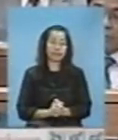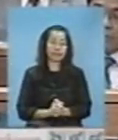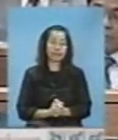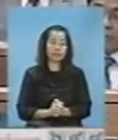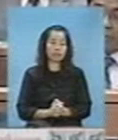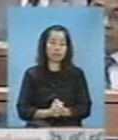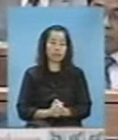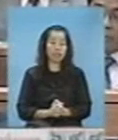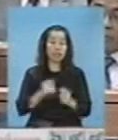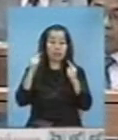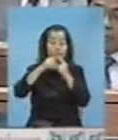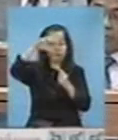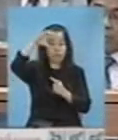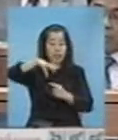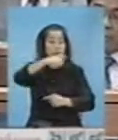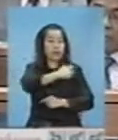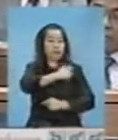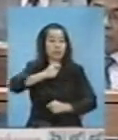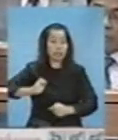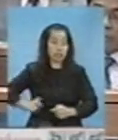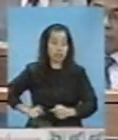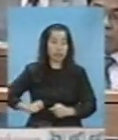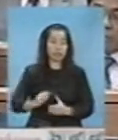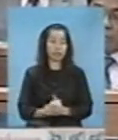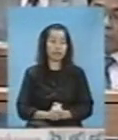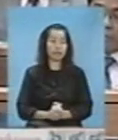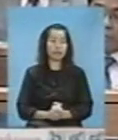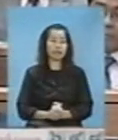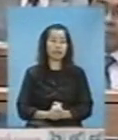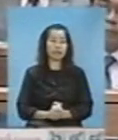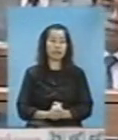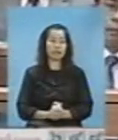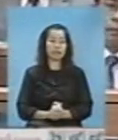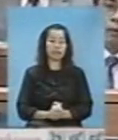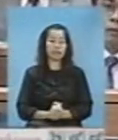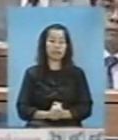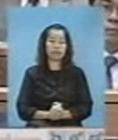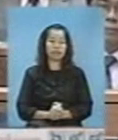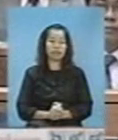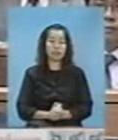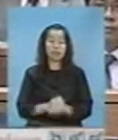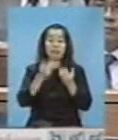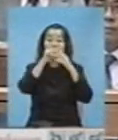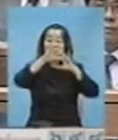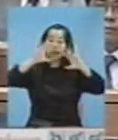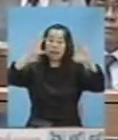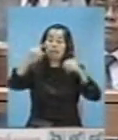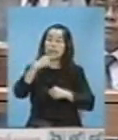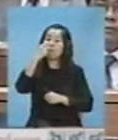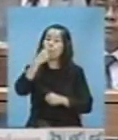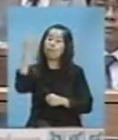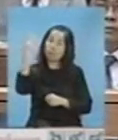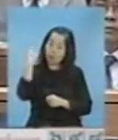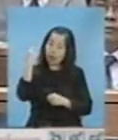สำหรับสถาบันพระมหากษัตริย์ท่านประธานครับรัฐบาลอ้างเสมอเมื่อว